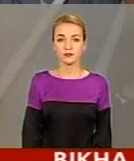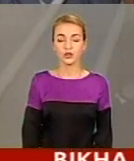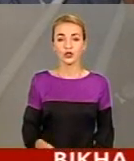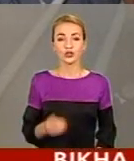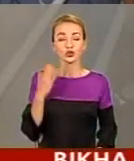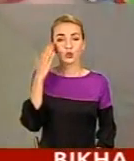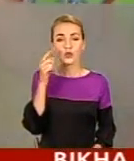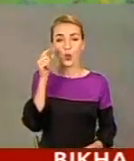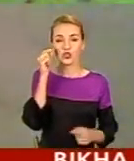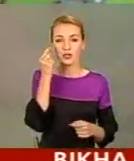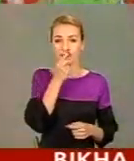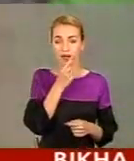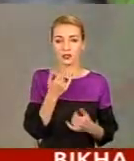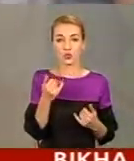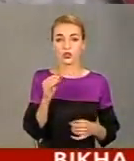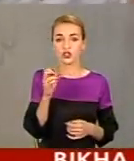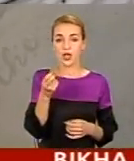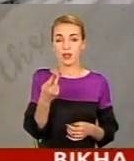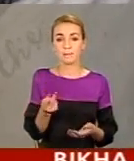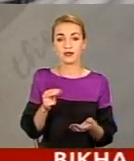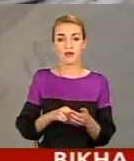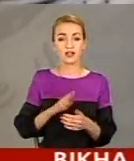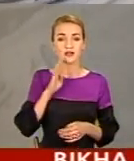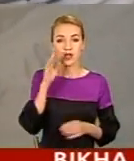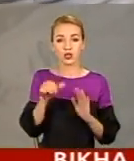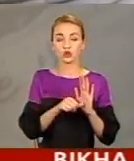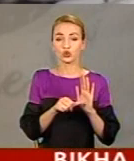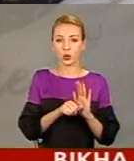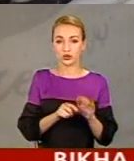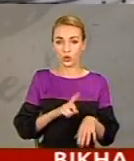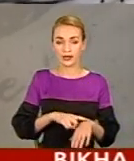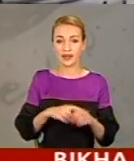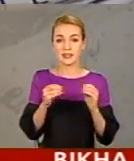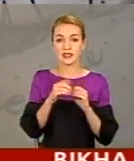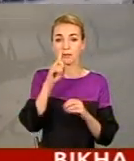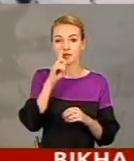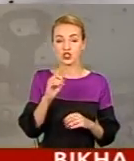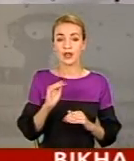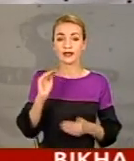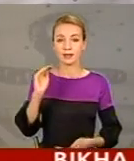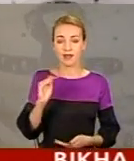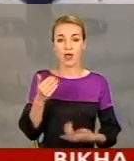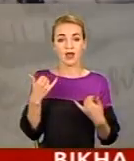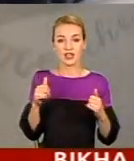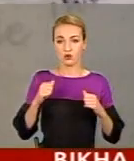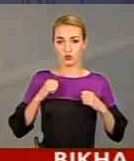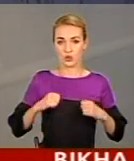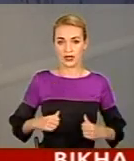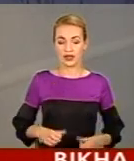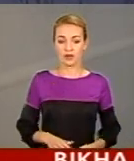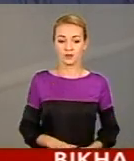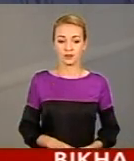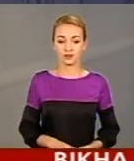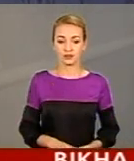оченята й застигли подив сьогодніження, знову піднявся зрання. 6 година. 10-місячне дитя на диво спокійне. У нас дорога